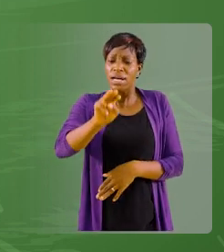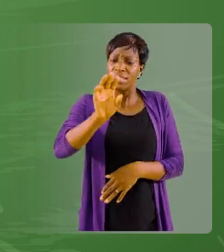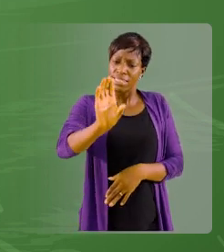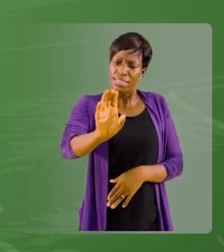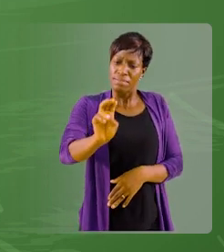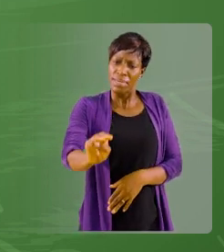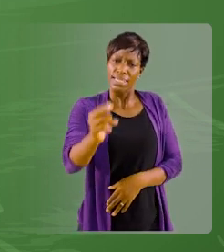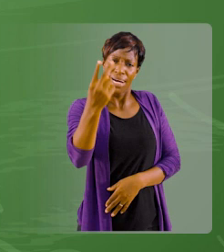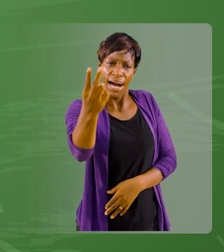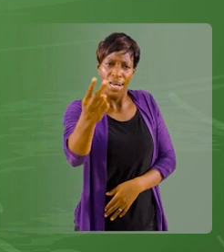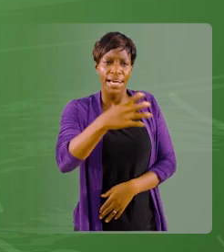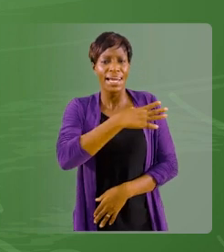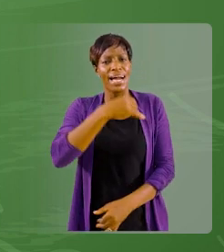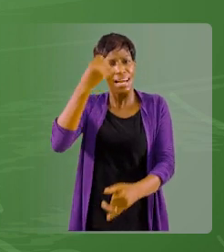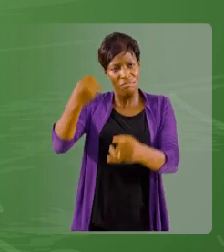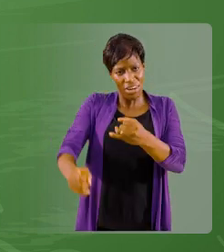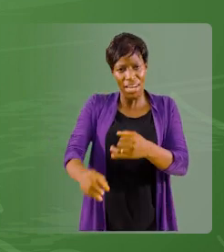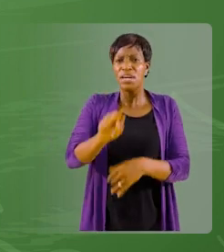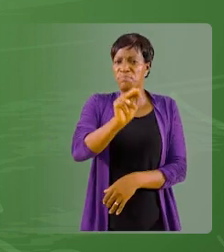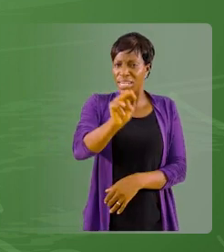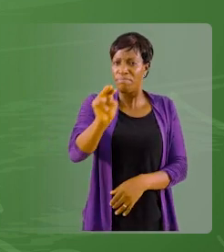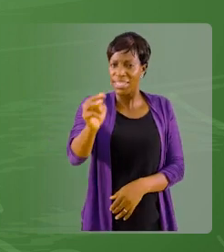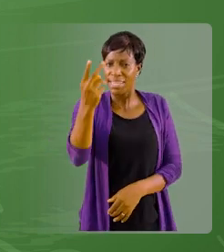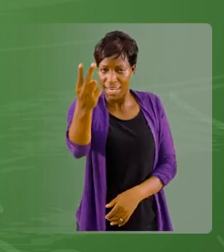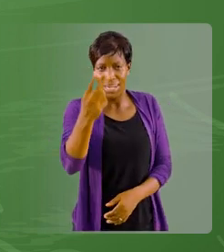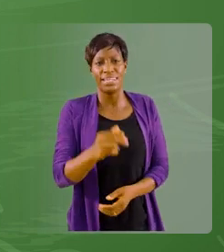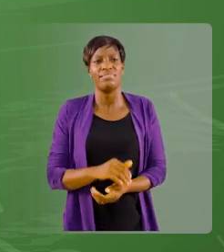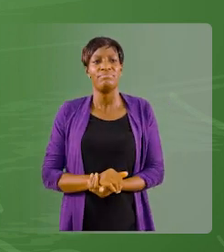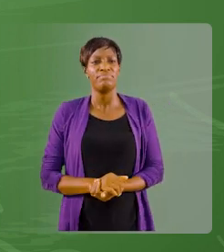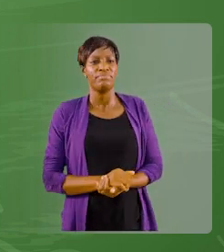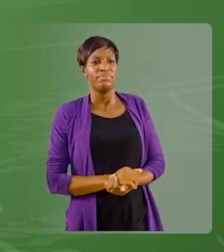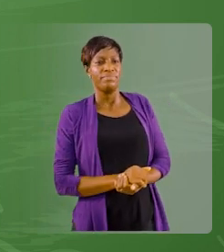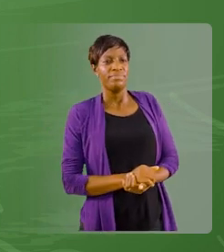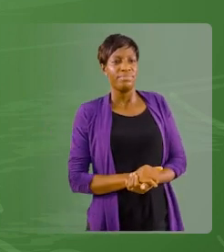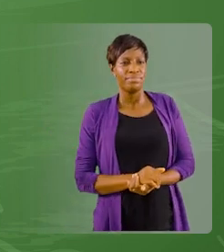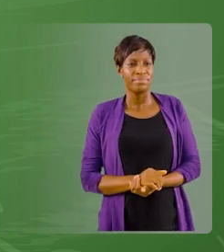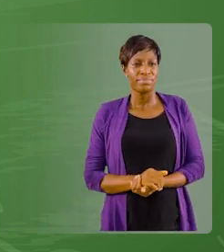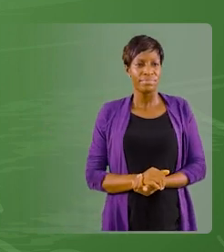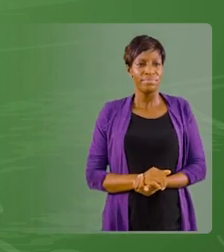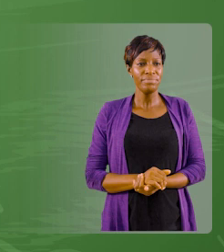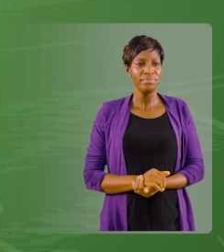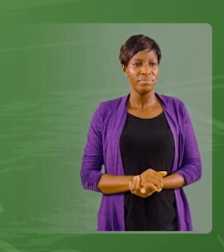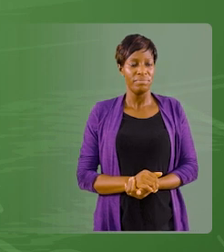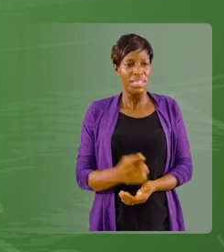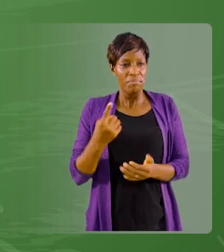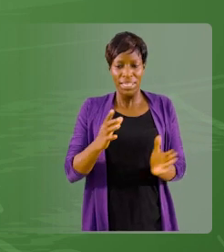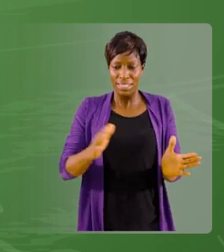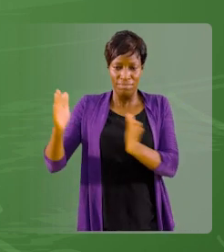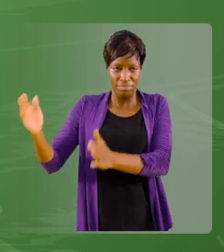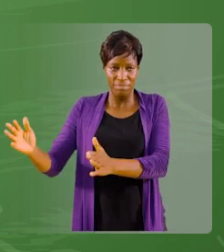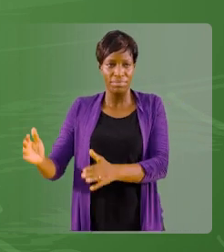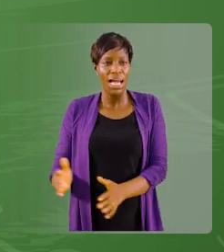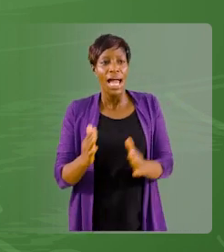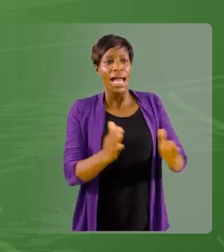carré. Enfin, le millimètre carré. Bien, ici, nous